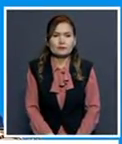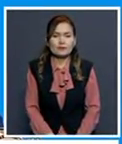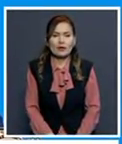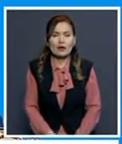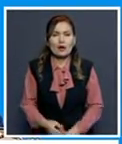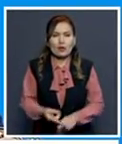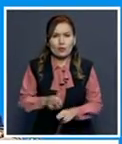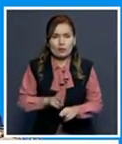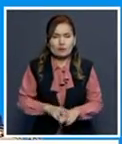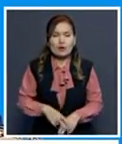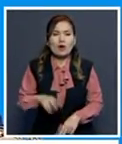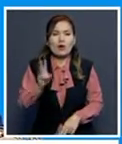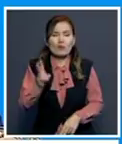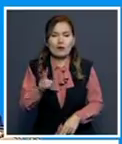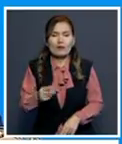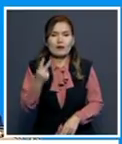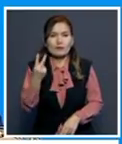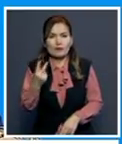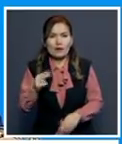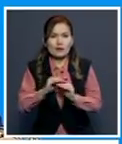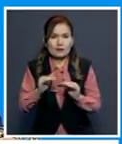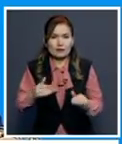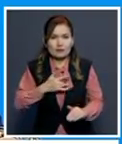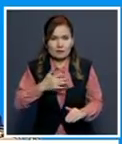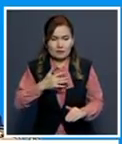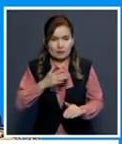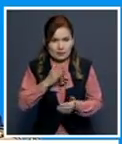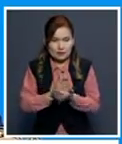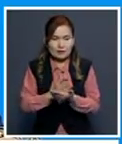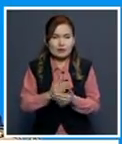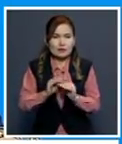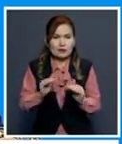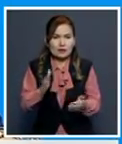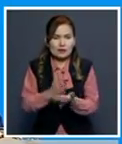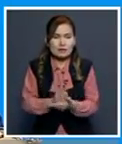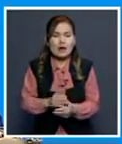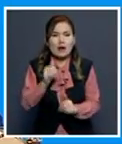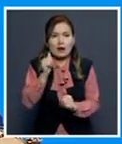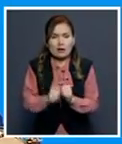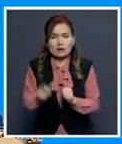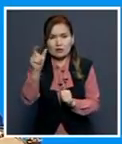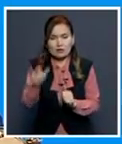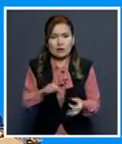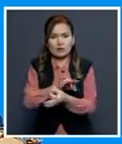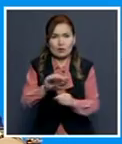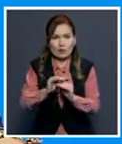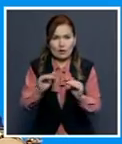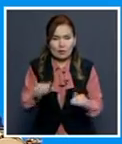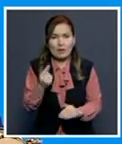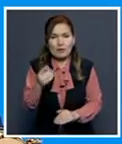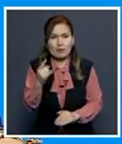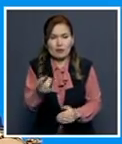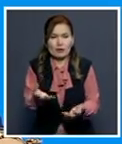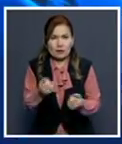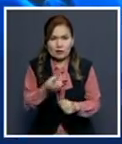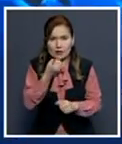өзінің бір екі үш баласы бар адам тағы бір баланы сол балалар үйінен алатын болса, тек қана жақсылыққа ие болады деп